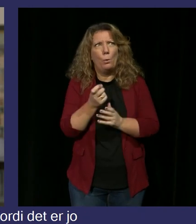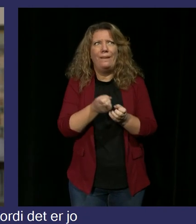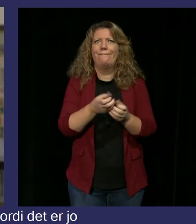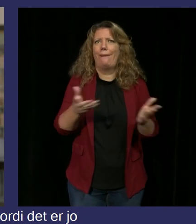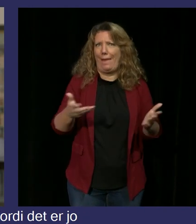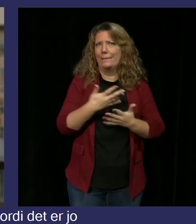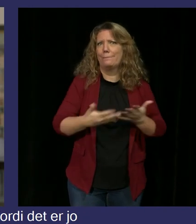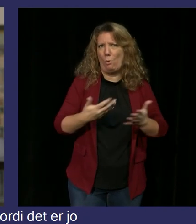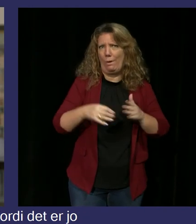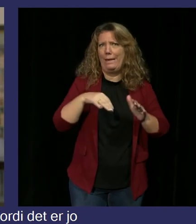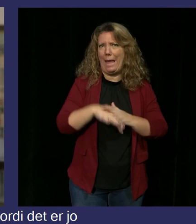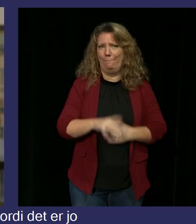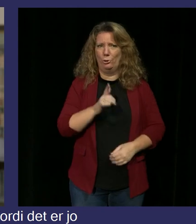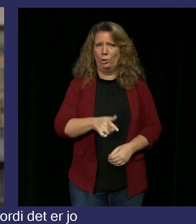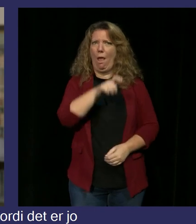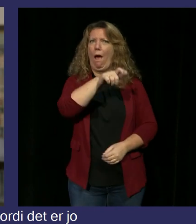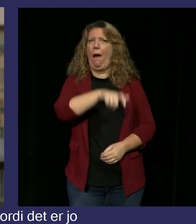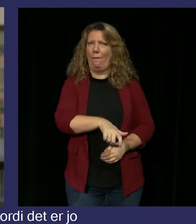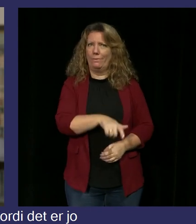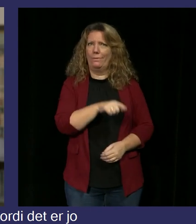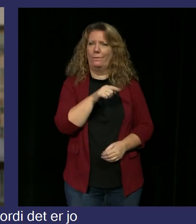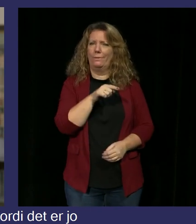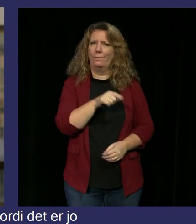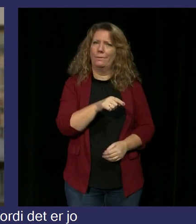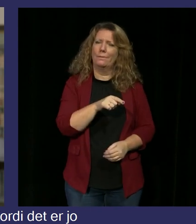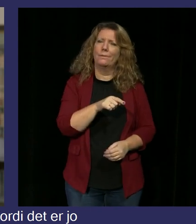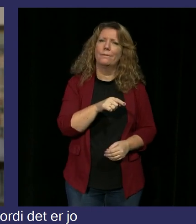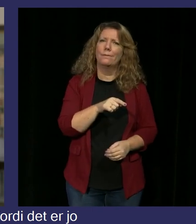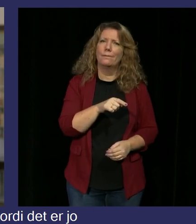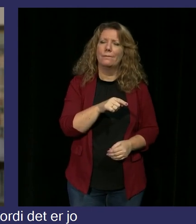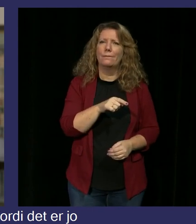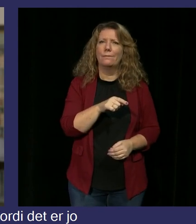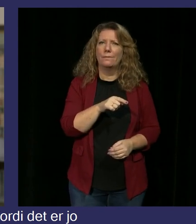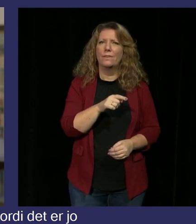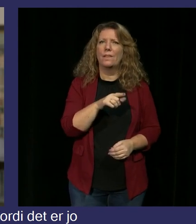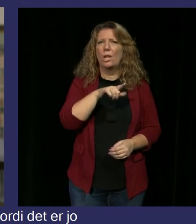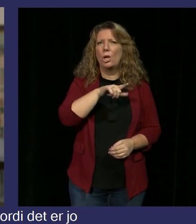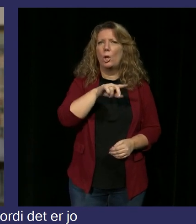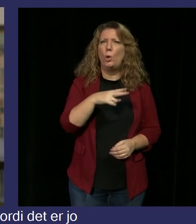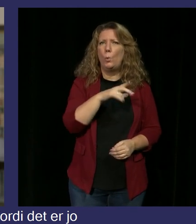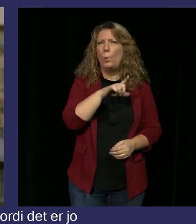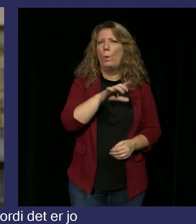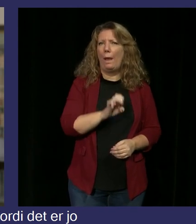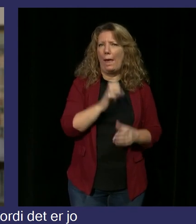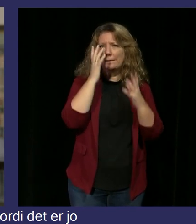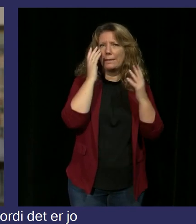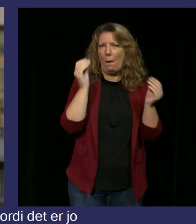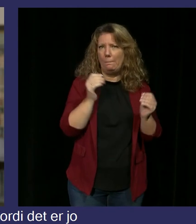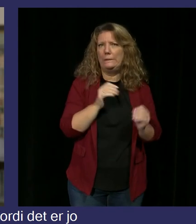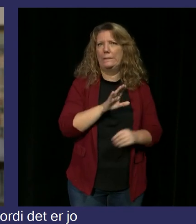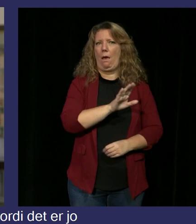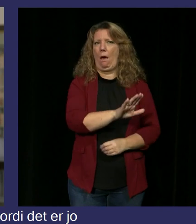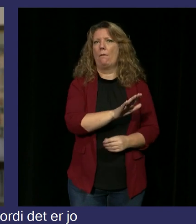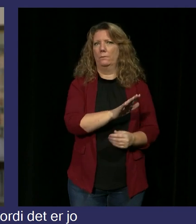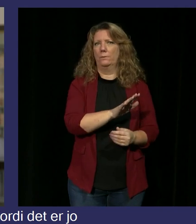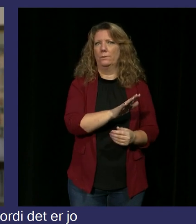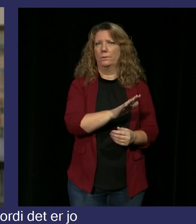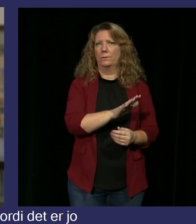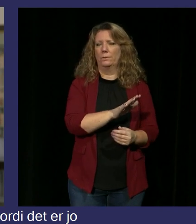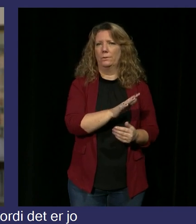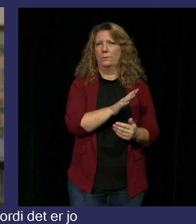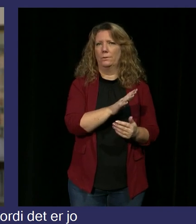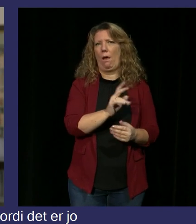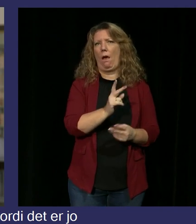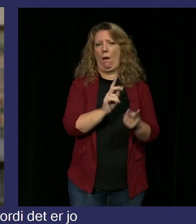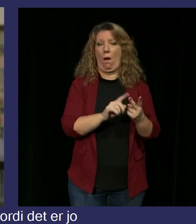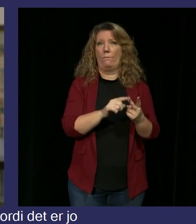flerspråklig hjem, fordi at han har jo... Ja, det er jo lulesamisk som er hans